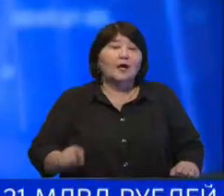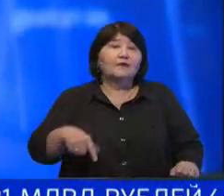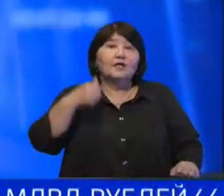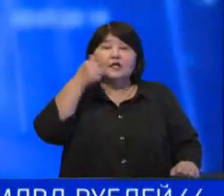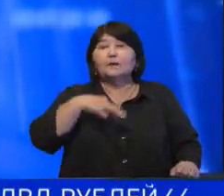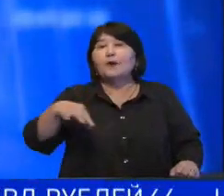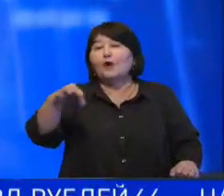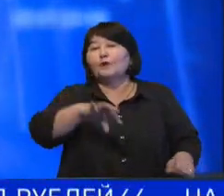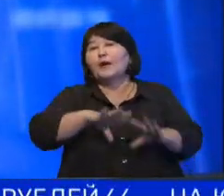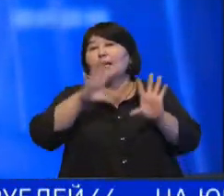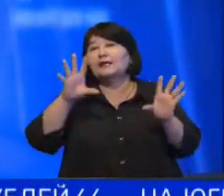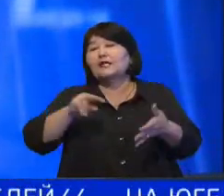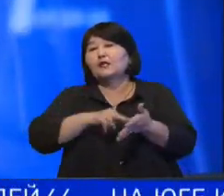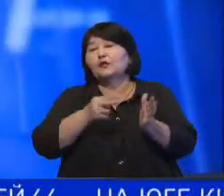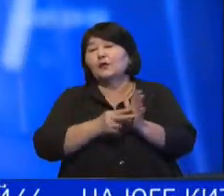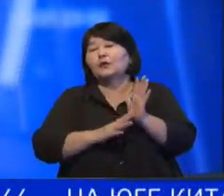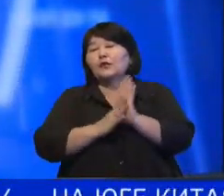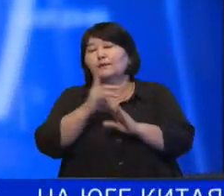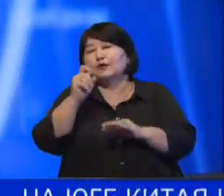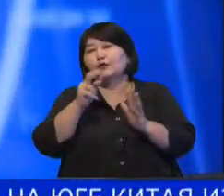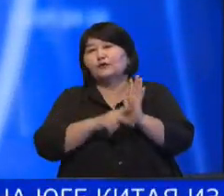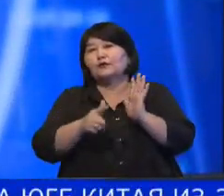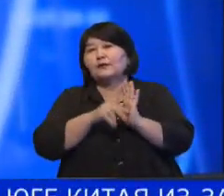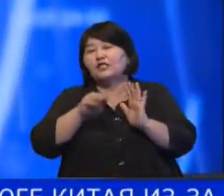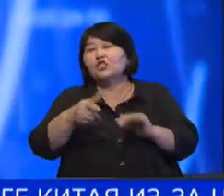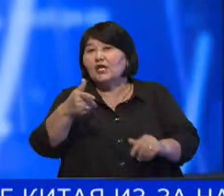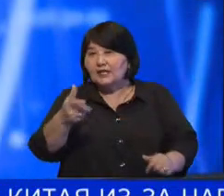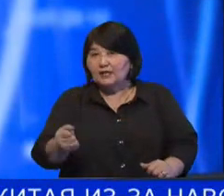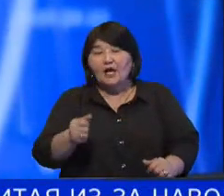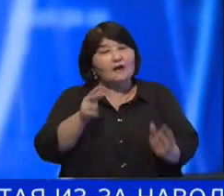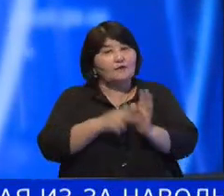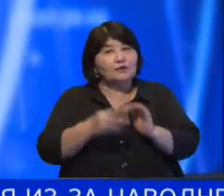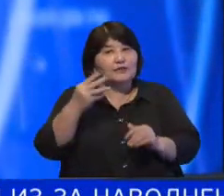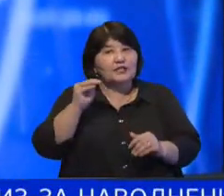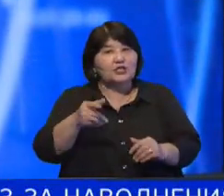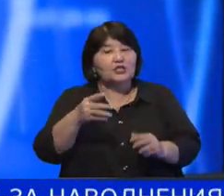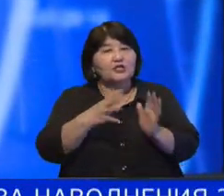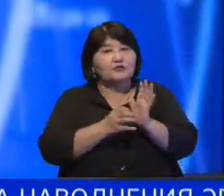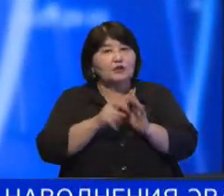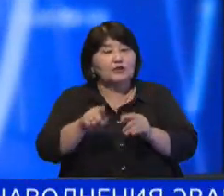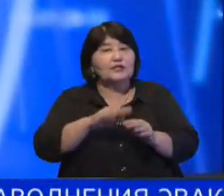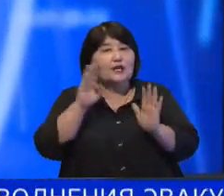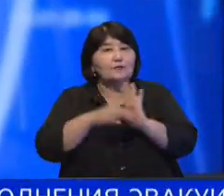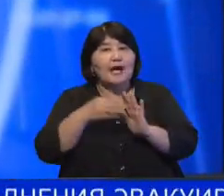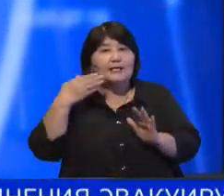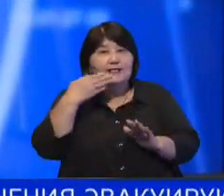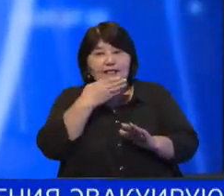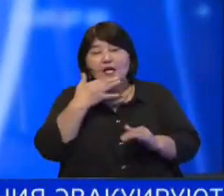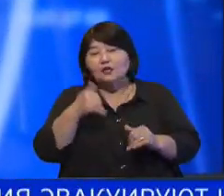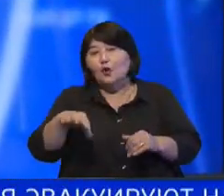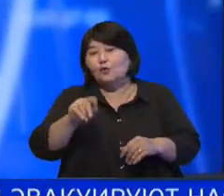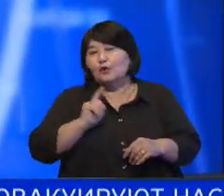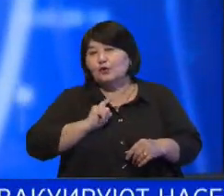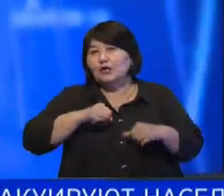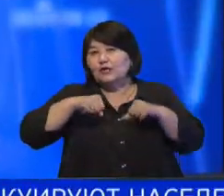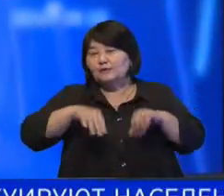В этом году по области в целом планируется возделать 187 тысяч гектаров, 83 тысячи 900 из них под рис. Сейчас область ждет